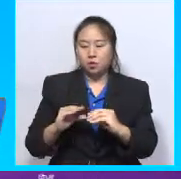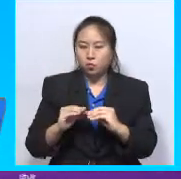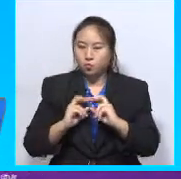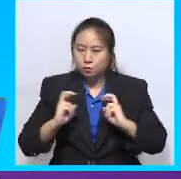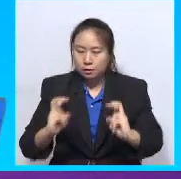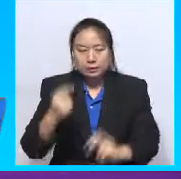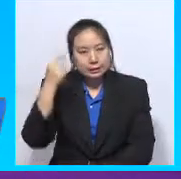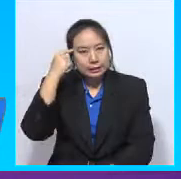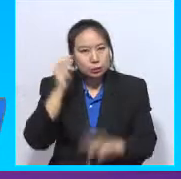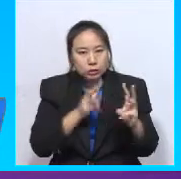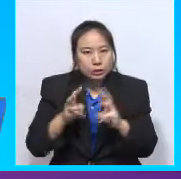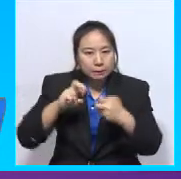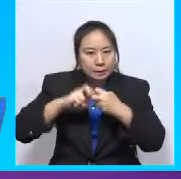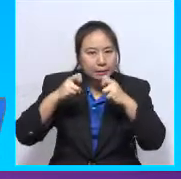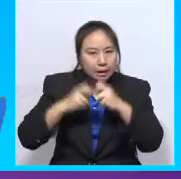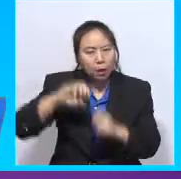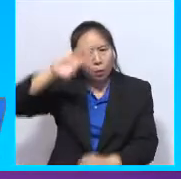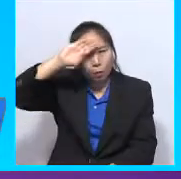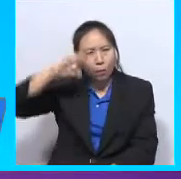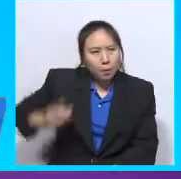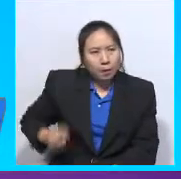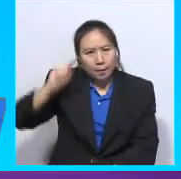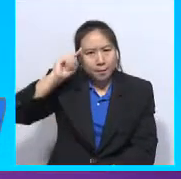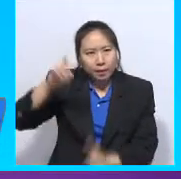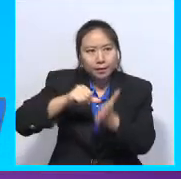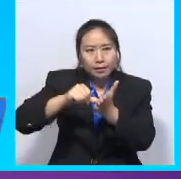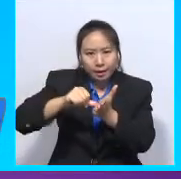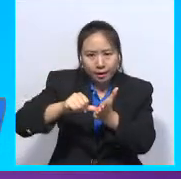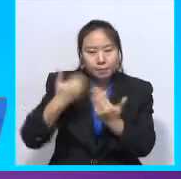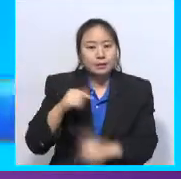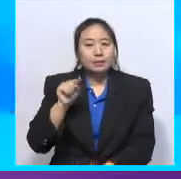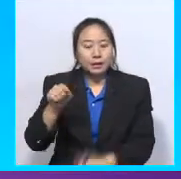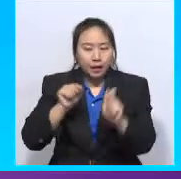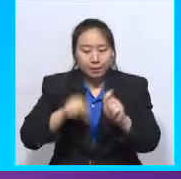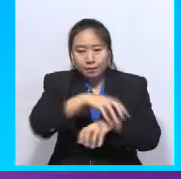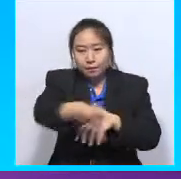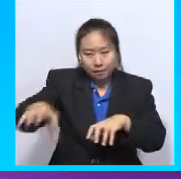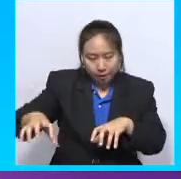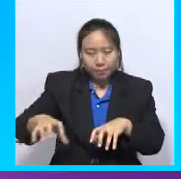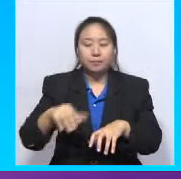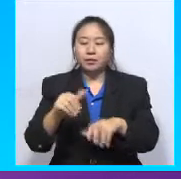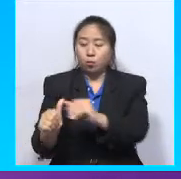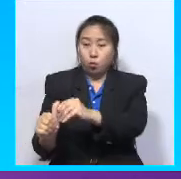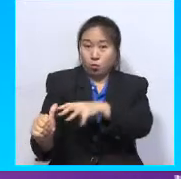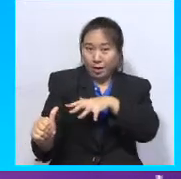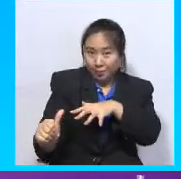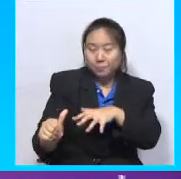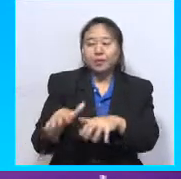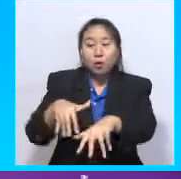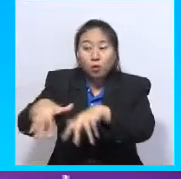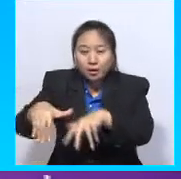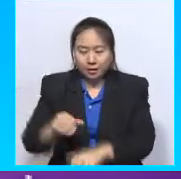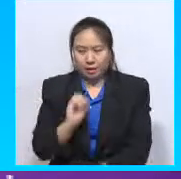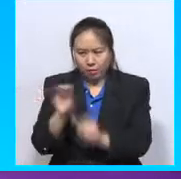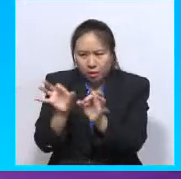เร่งจัดหาแนวทางการแก้ปัญหาโรคพิษสุนัขบ้านะครับโดยมีการสั่งการให้ทุกอำเภอทำความเข้าใจกับผู้นำท้องถิ่นให้มีการเต